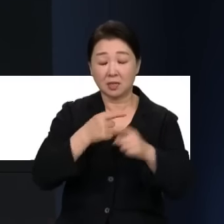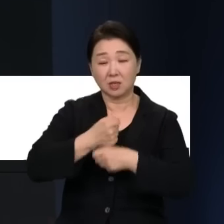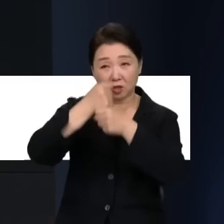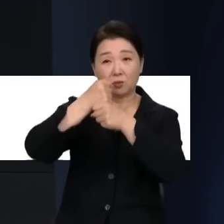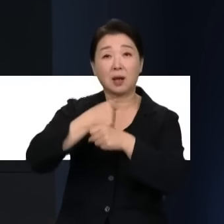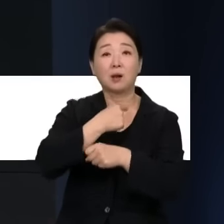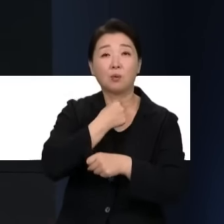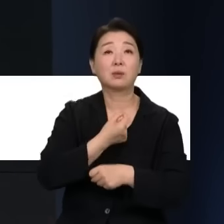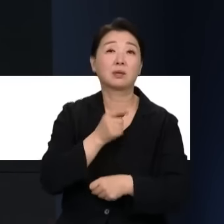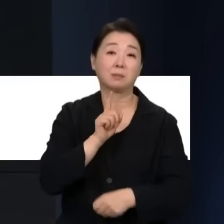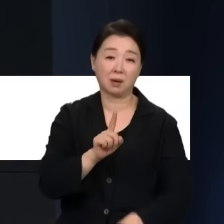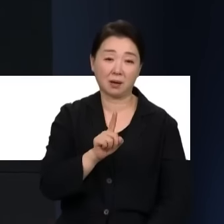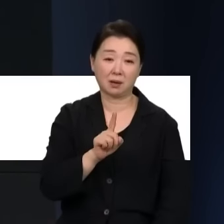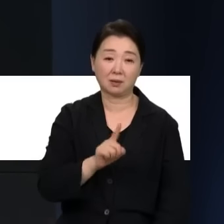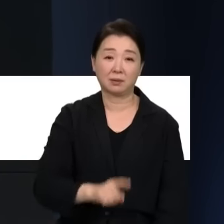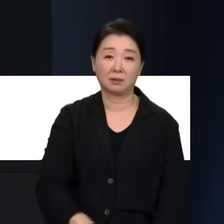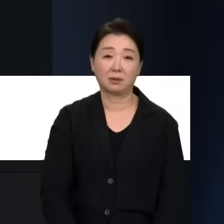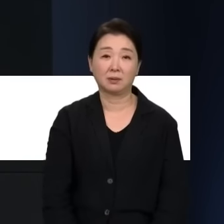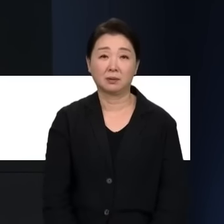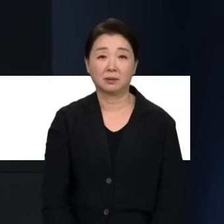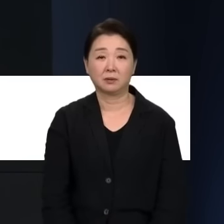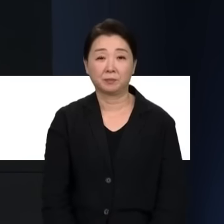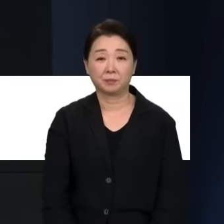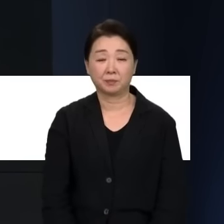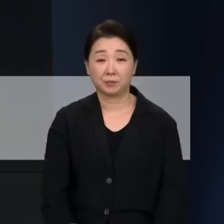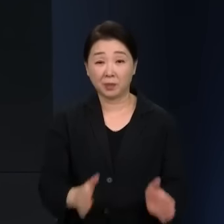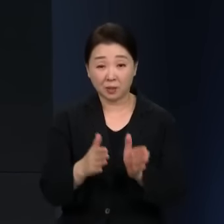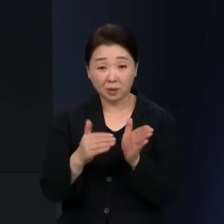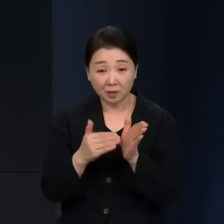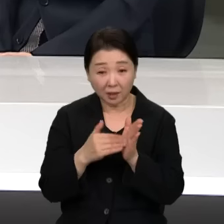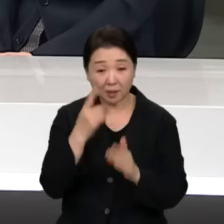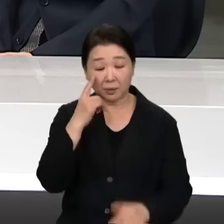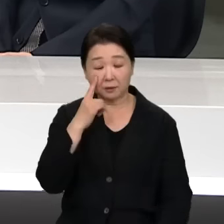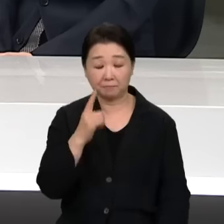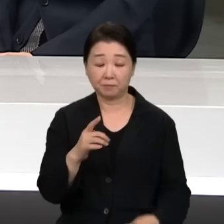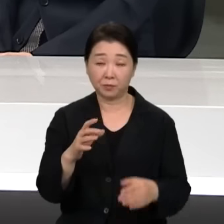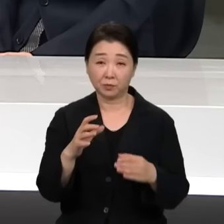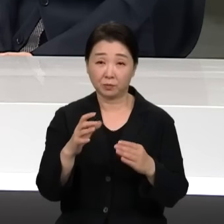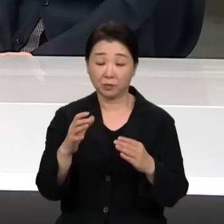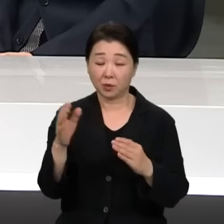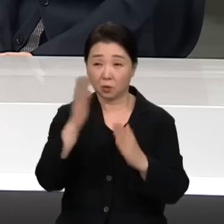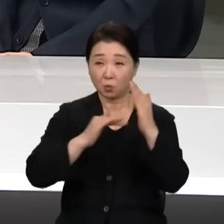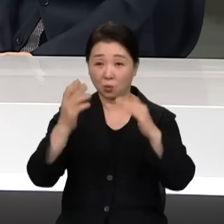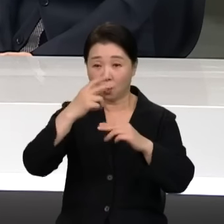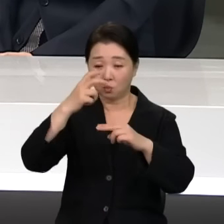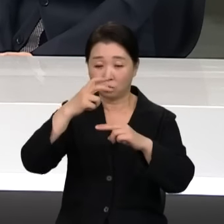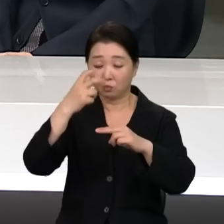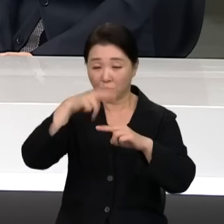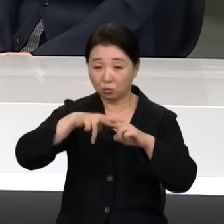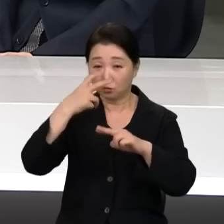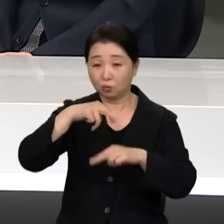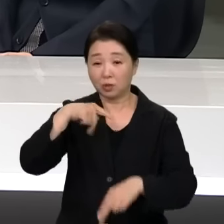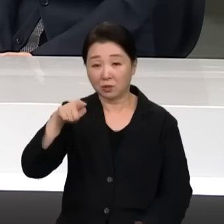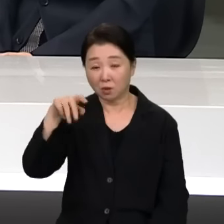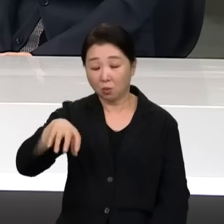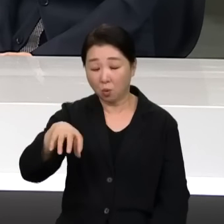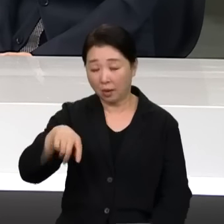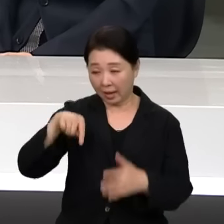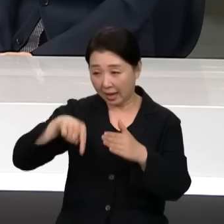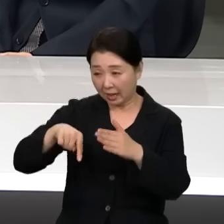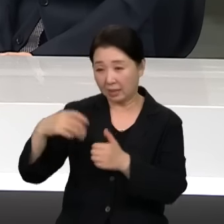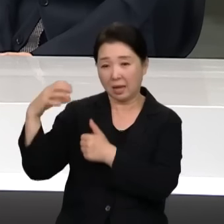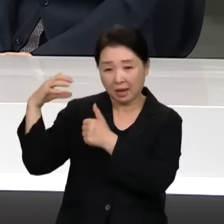생각했었다 이런 말씀까지 하셨습니다 그러니까 정리하자면 공수처 수사관들이 공수처 내부로부터의 압박에